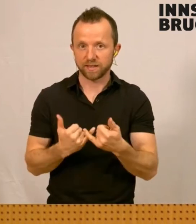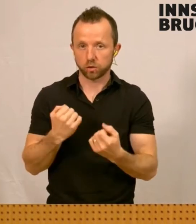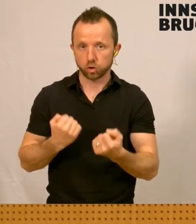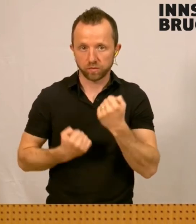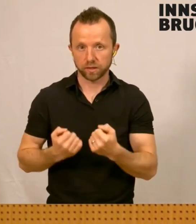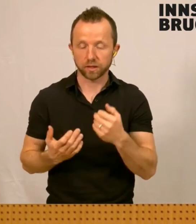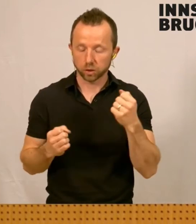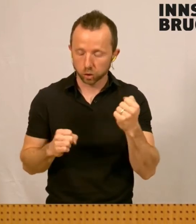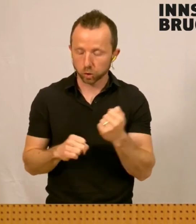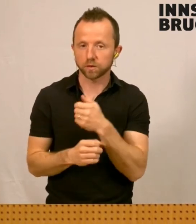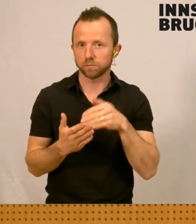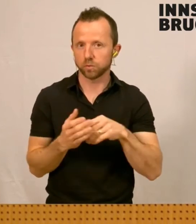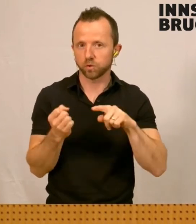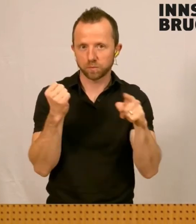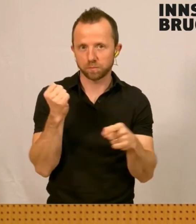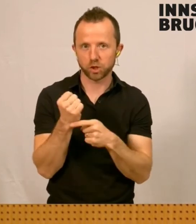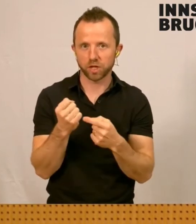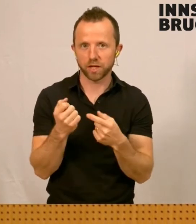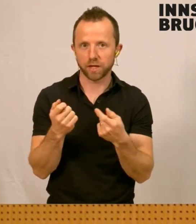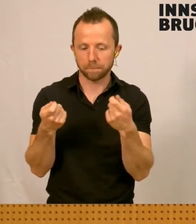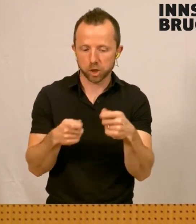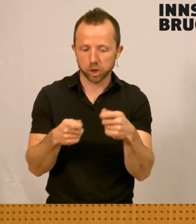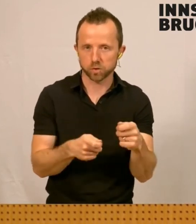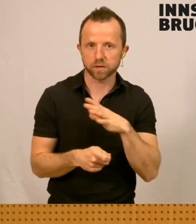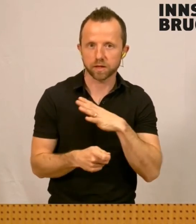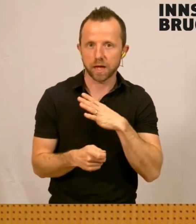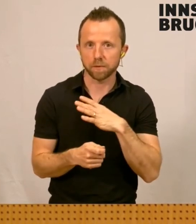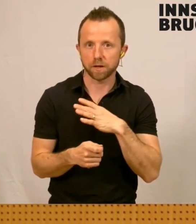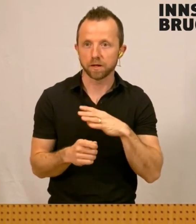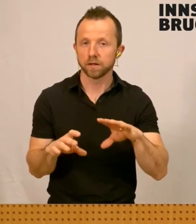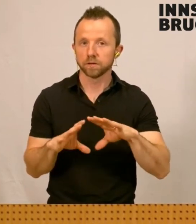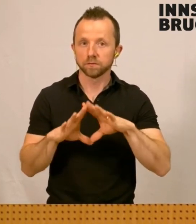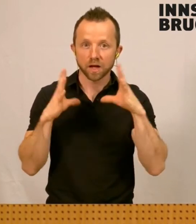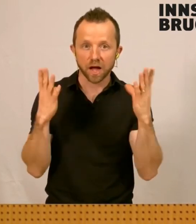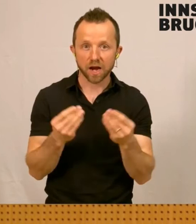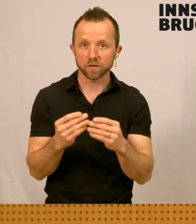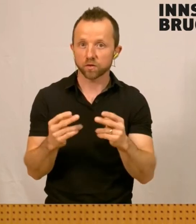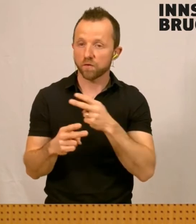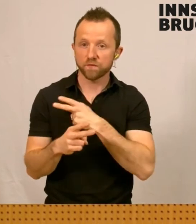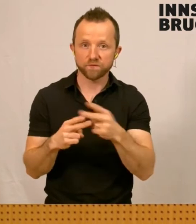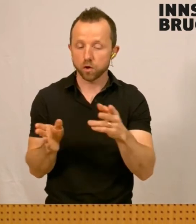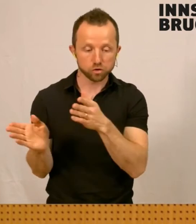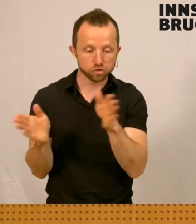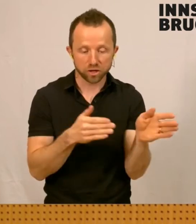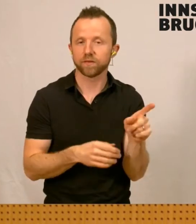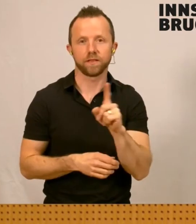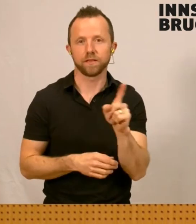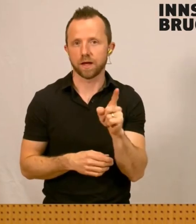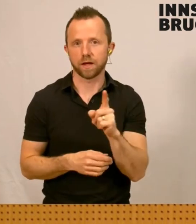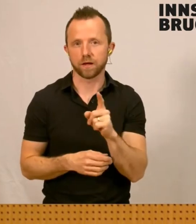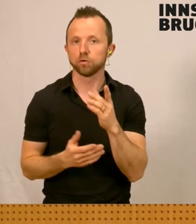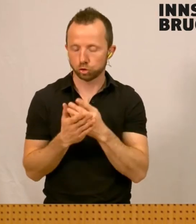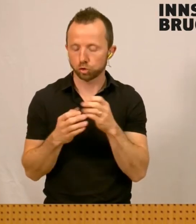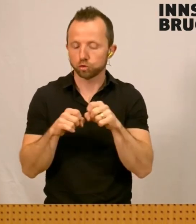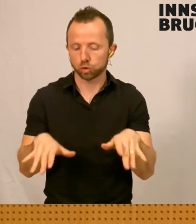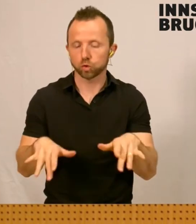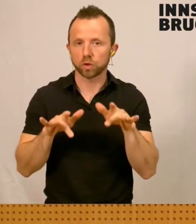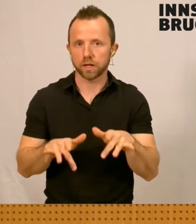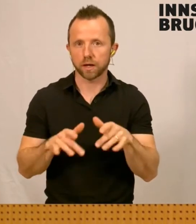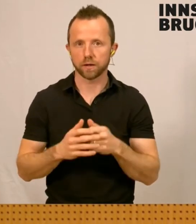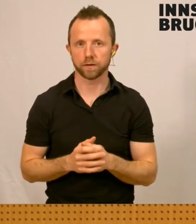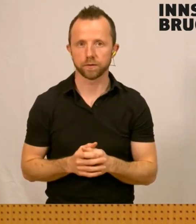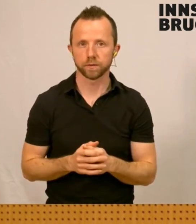werden. Aber es ist nicht völlig alles aus dem Ruder und ohne jegliche Finanzstrukturen. Es ist